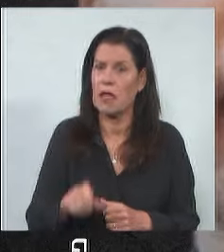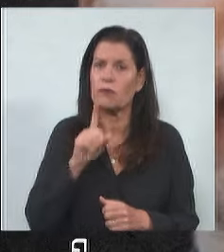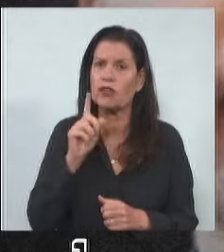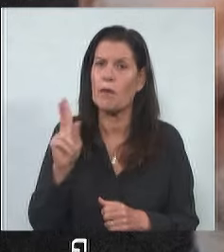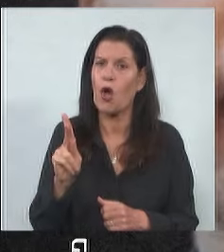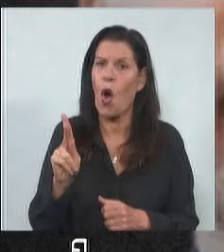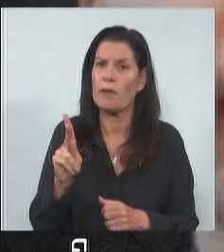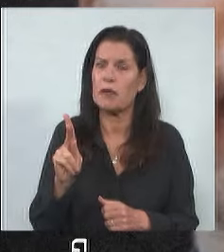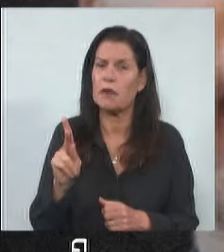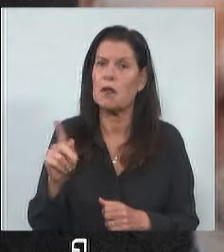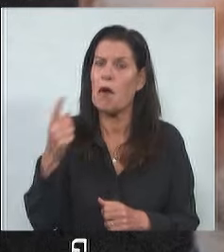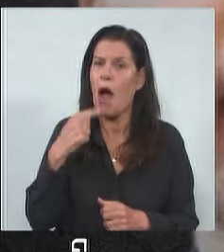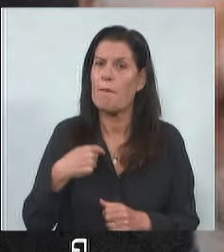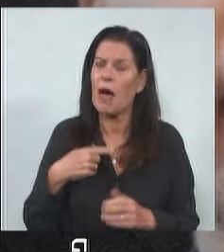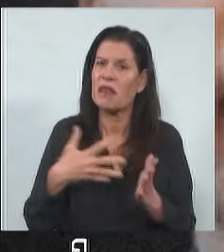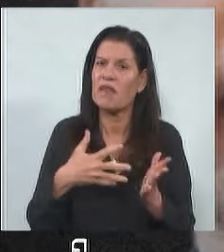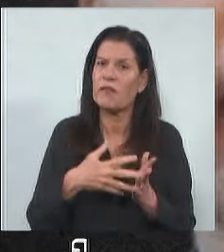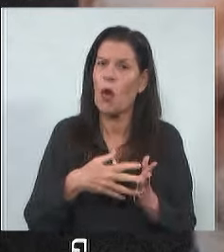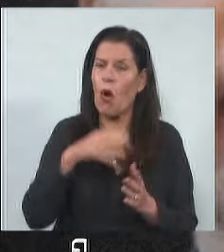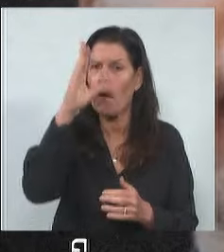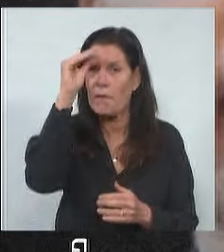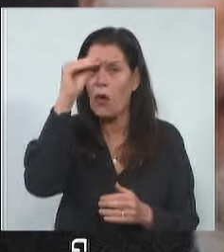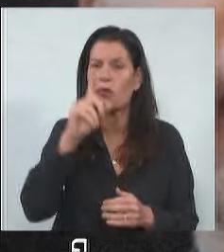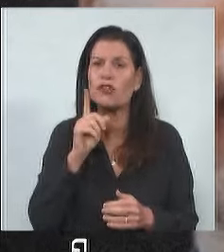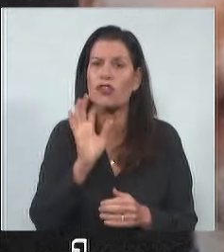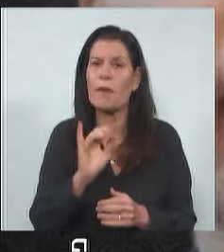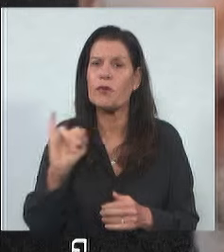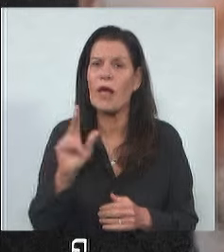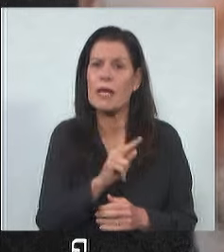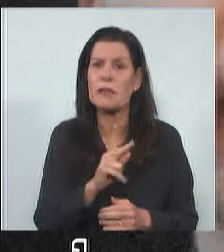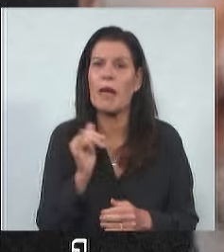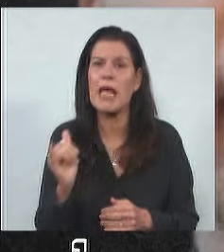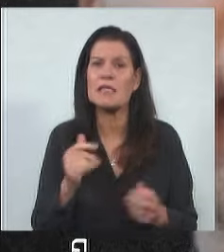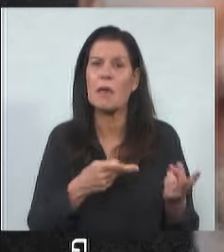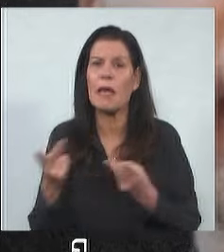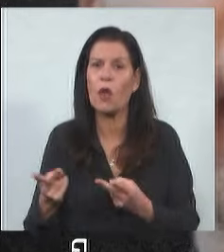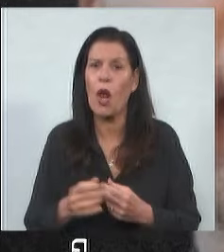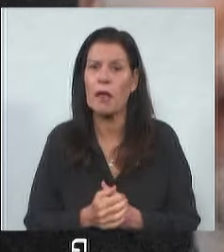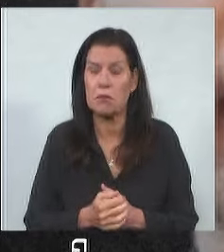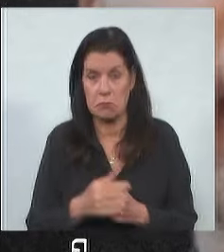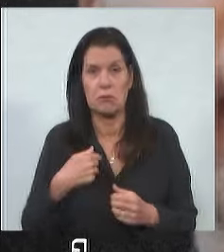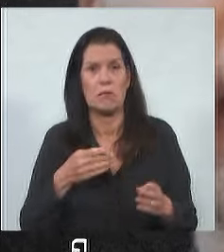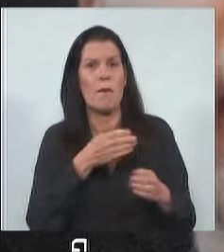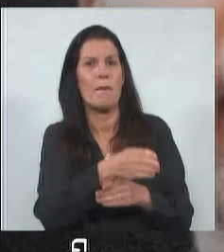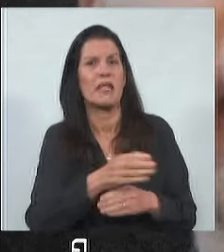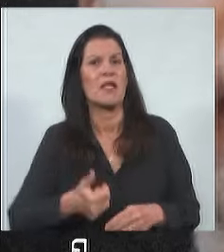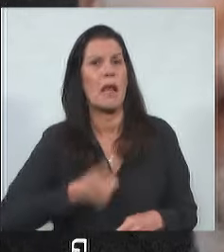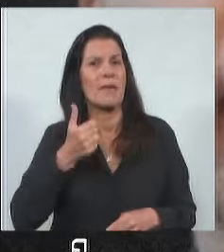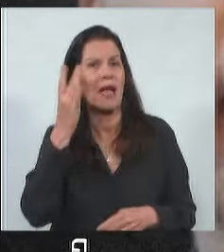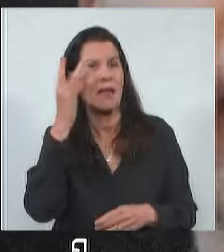על בחור בשם יובל קסטלמן, שנבדוק באיזה בית חולים הוא נמצא. פניתי למנהלת הטראומה בעין כרם שאני מכיר